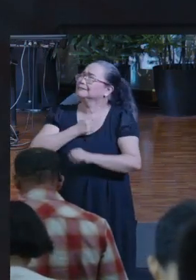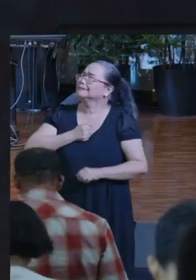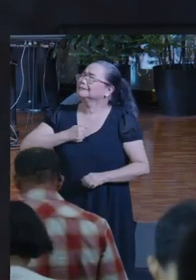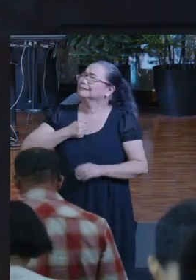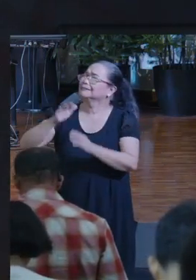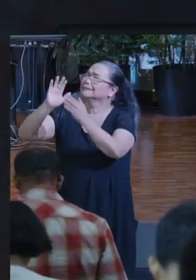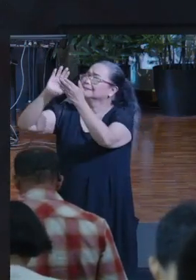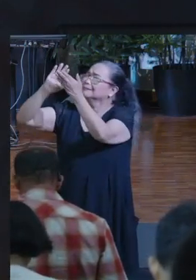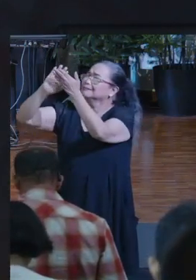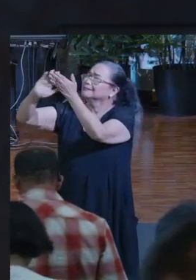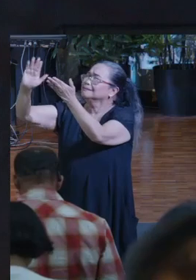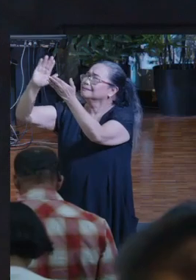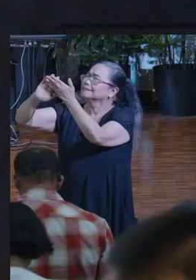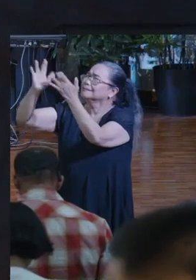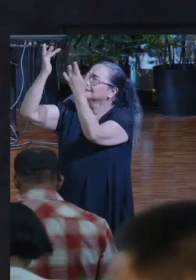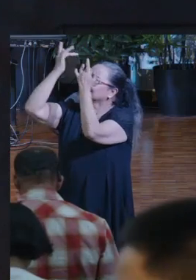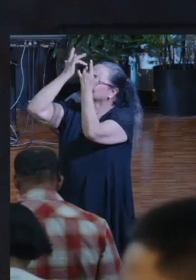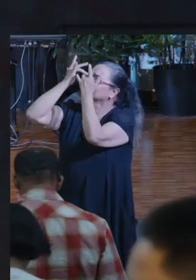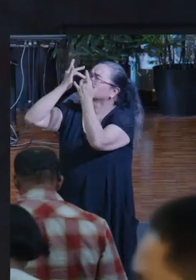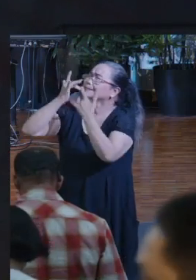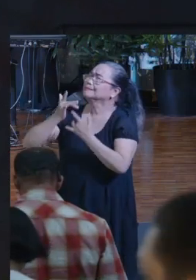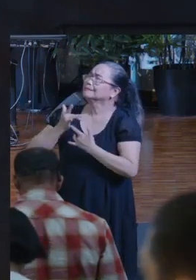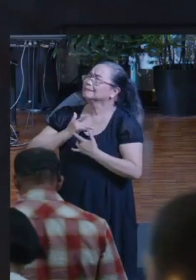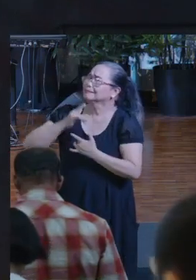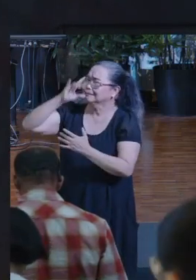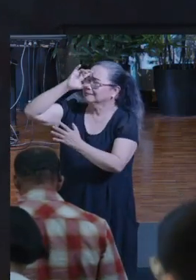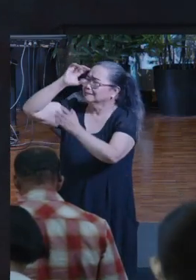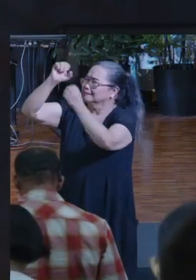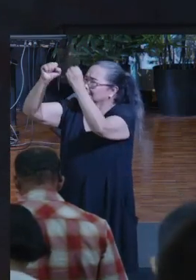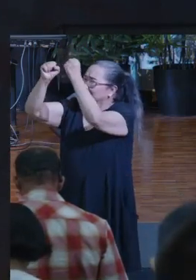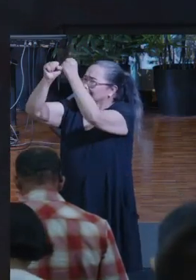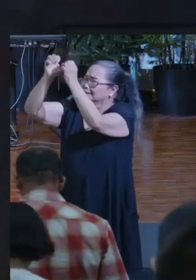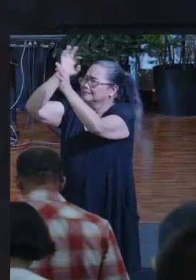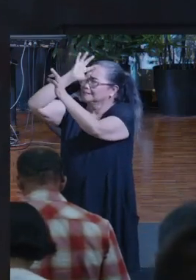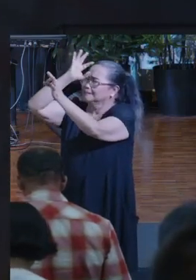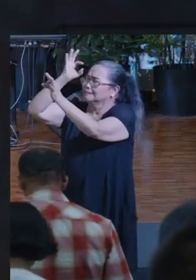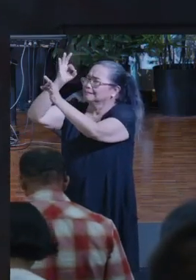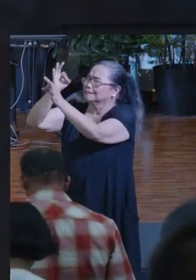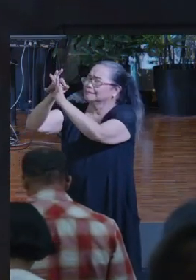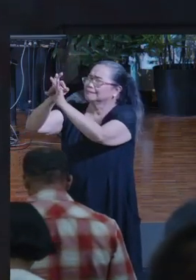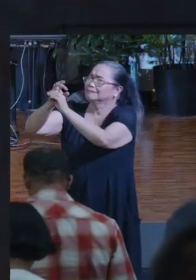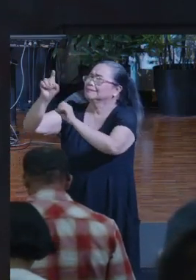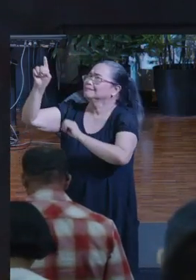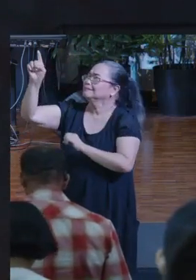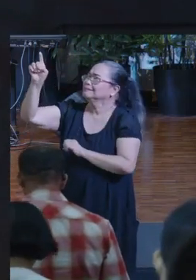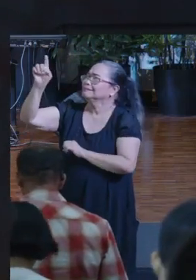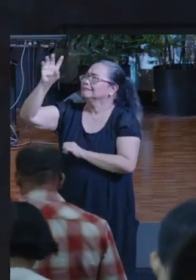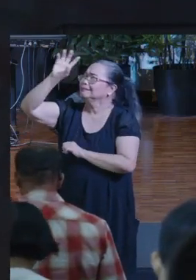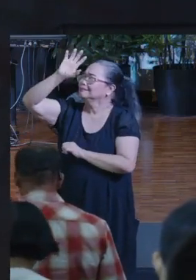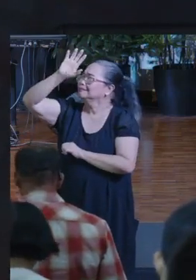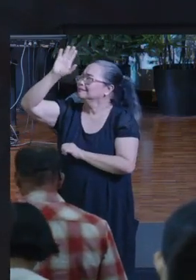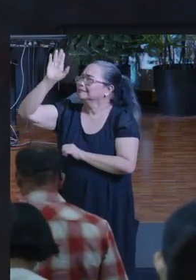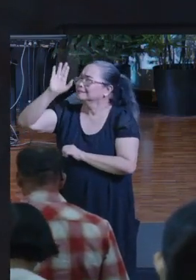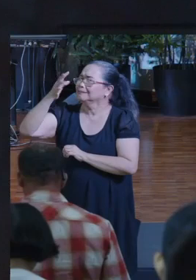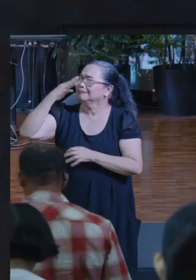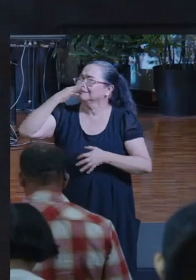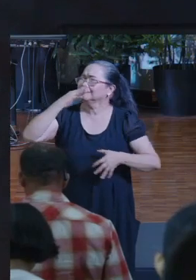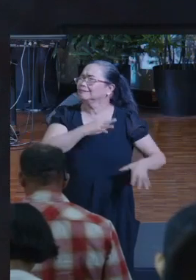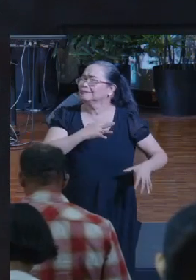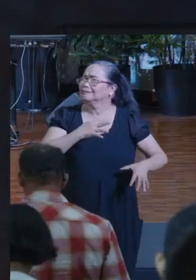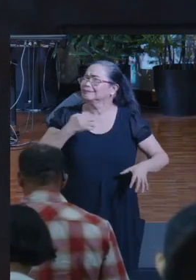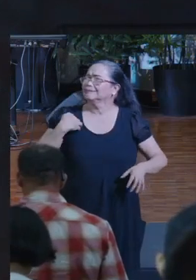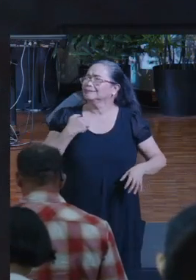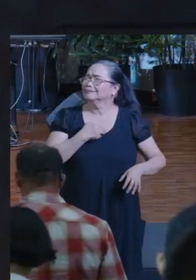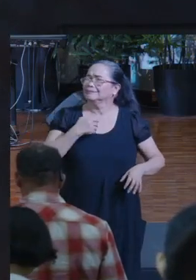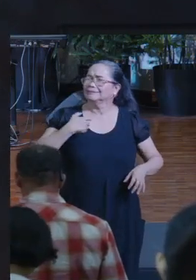kapatawaran at kahabagan. At alam naman namin, Panginoon, wala naman kayong hinihintay kundi